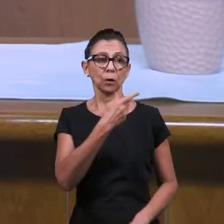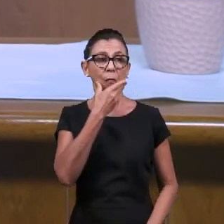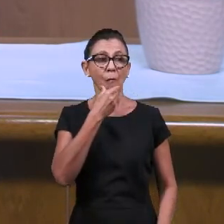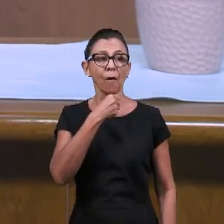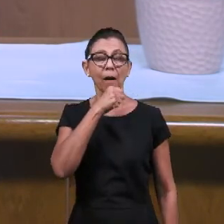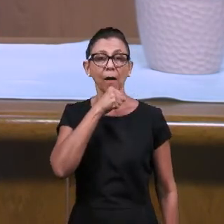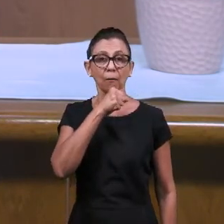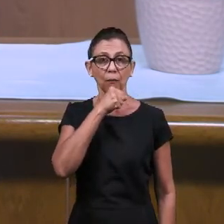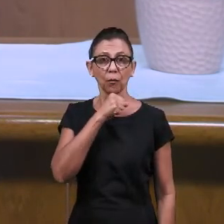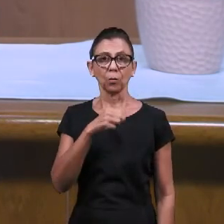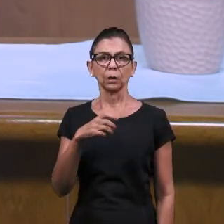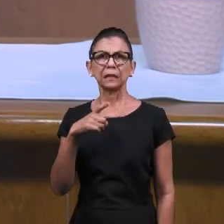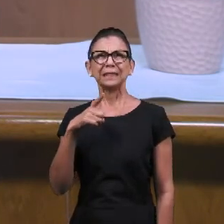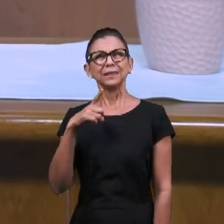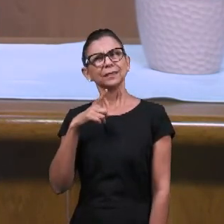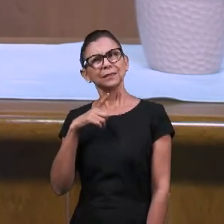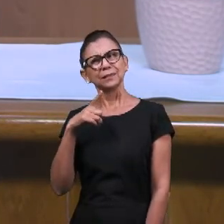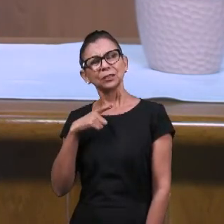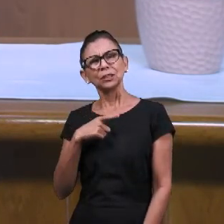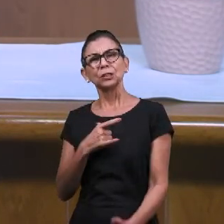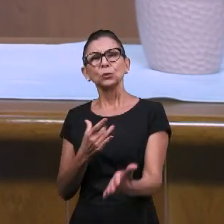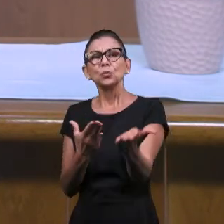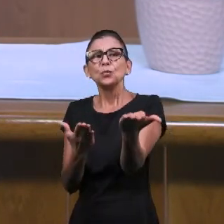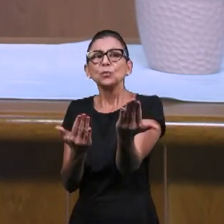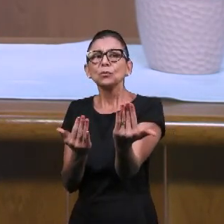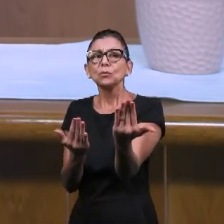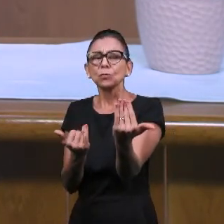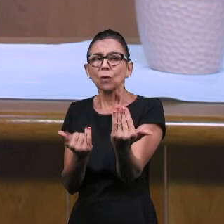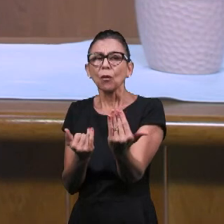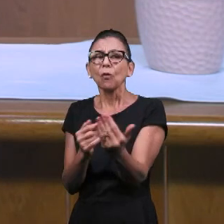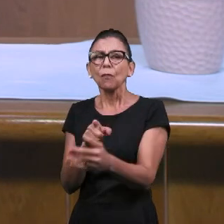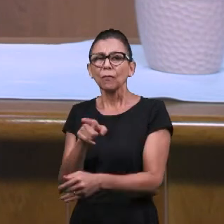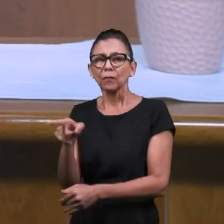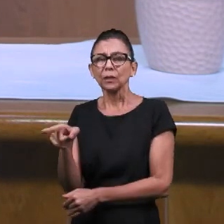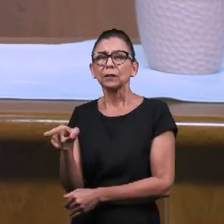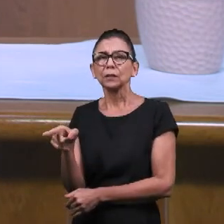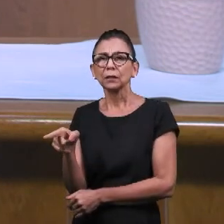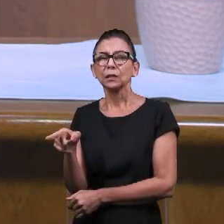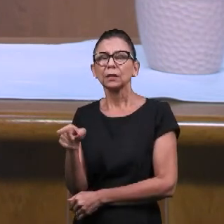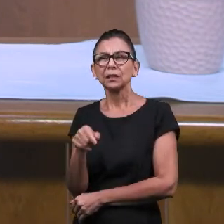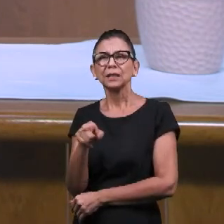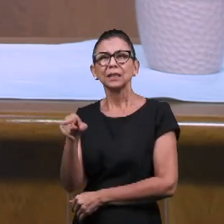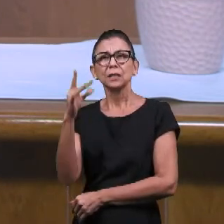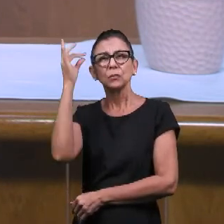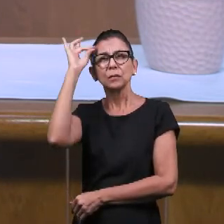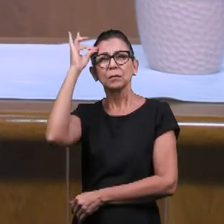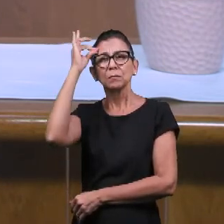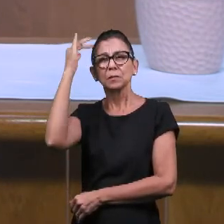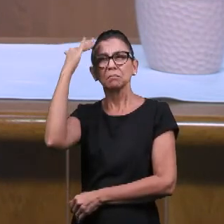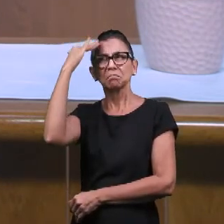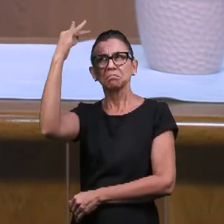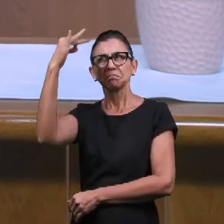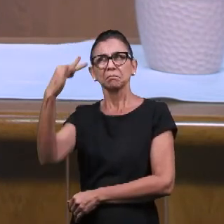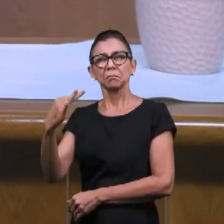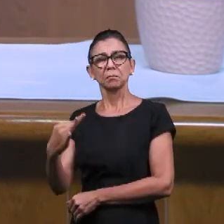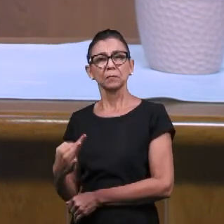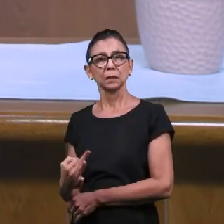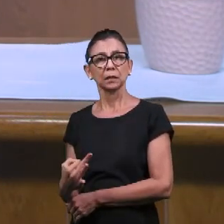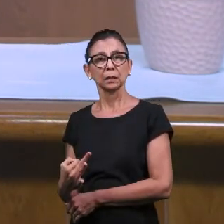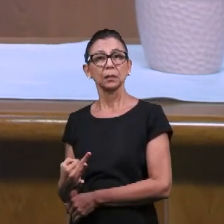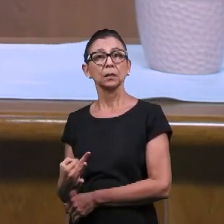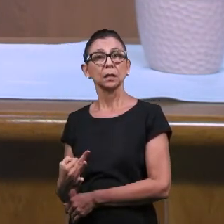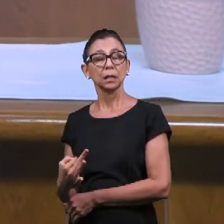был молодой человек, он все еще в нашем царстве, и